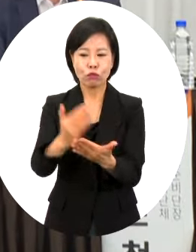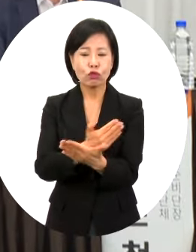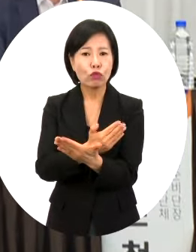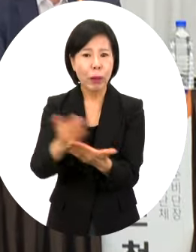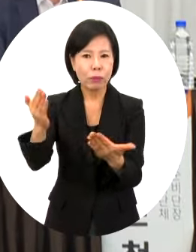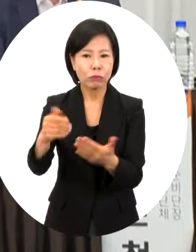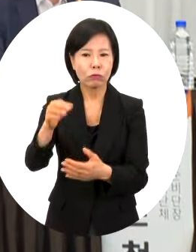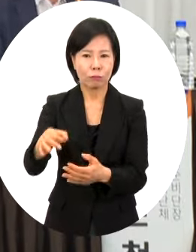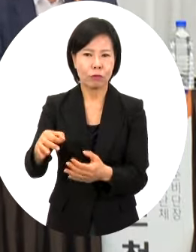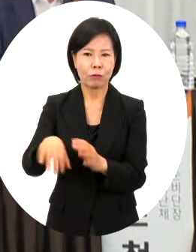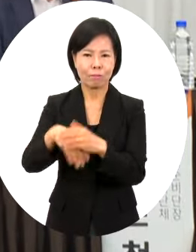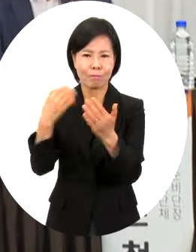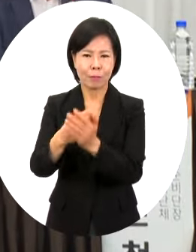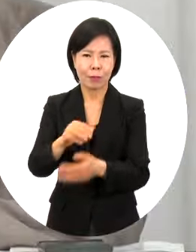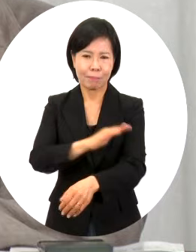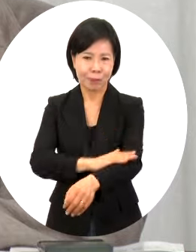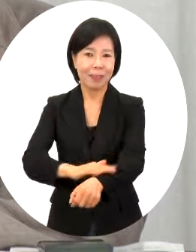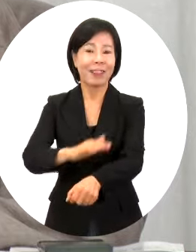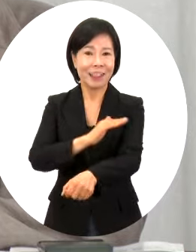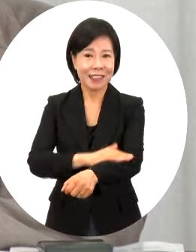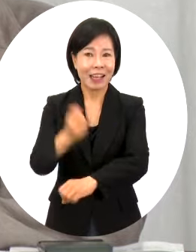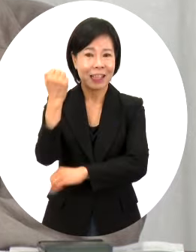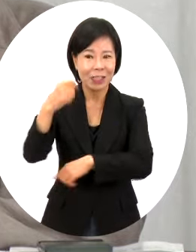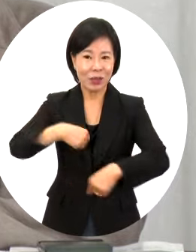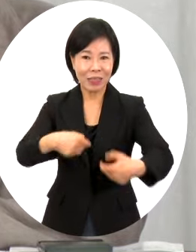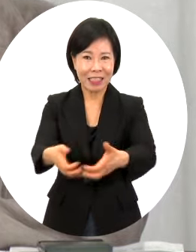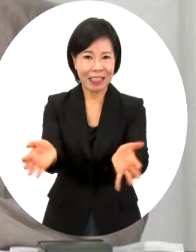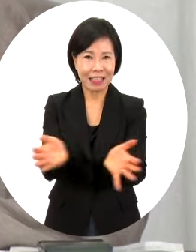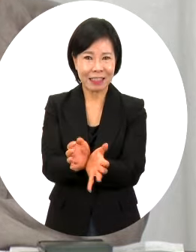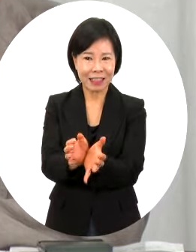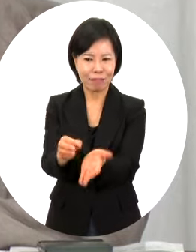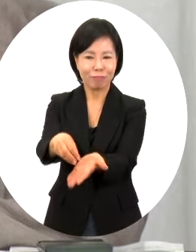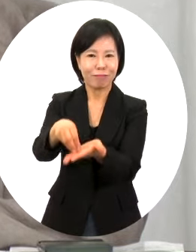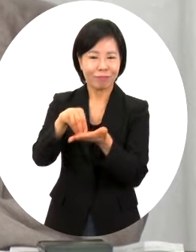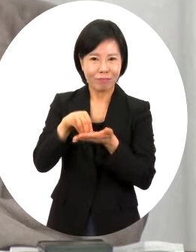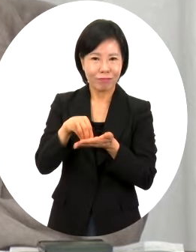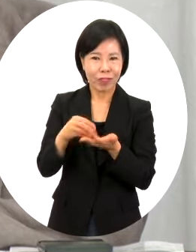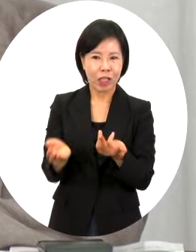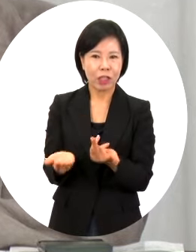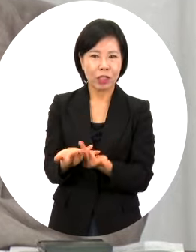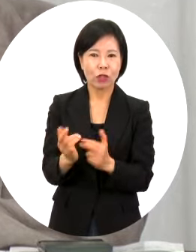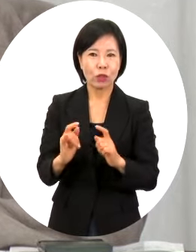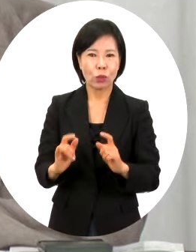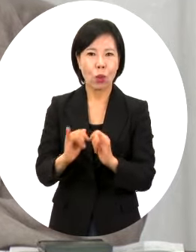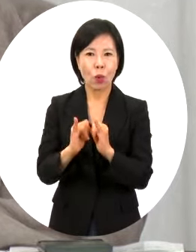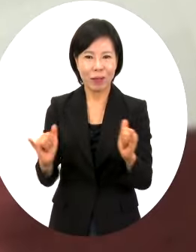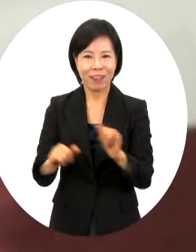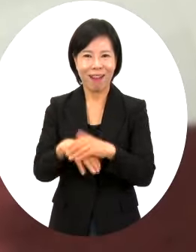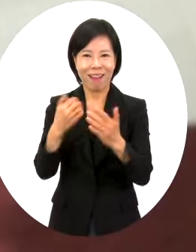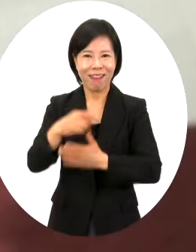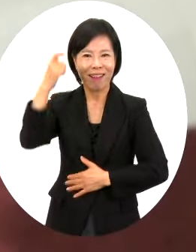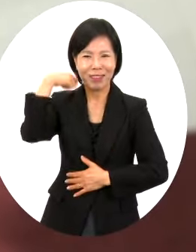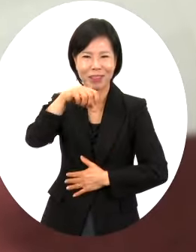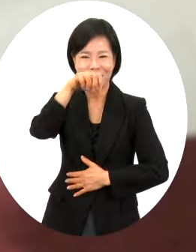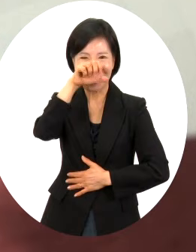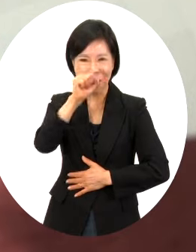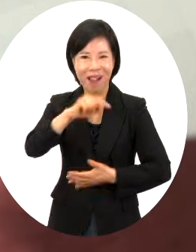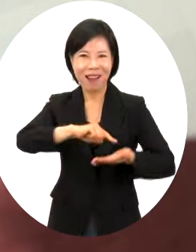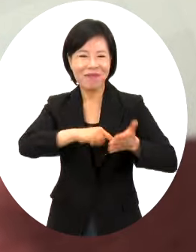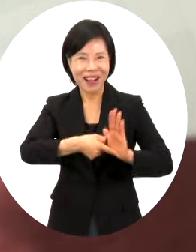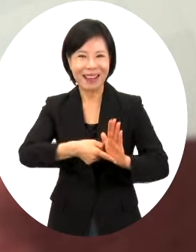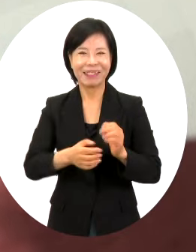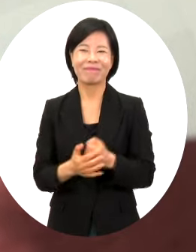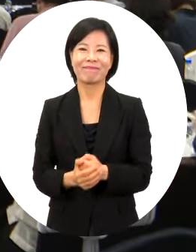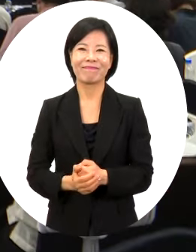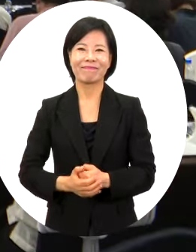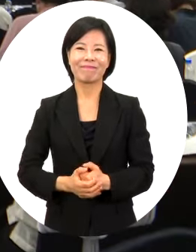제주형 사무배분으로 규모의 경제를 확보하고 기초자치단체 도입으로 도민 체감도가 높아질 것이라는 의견이